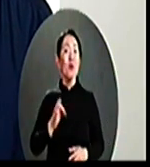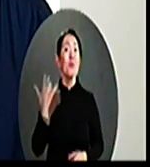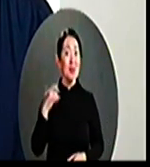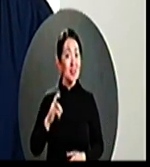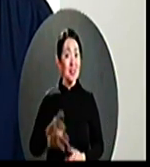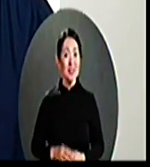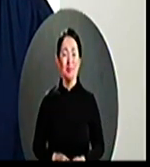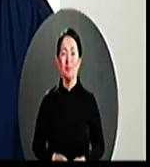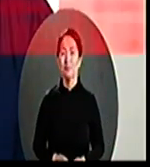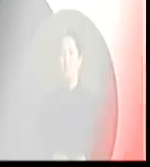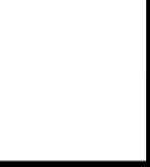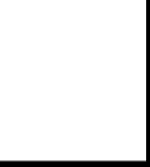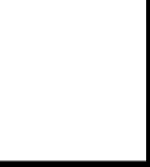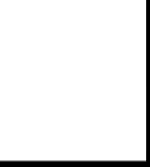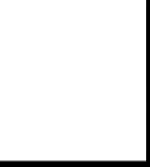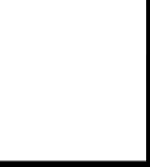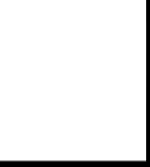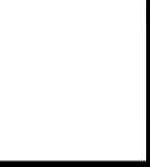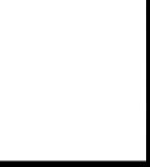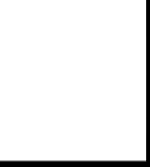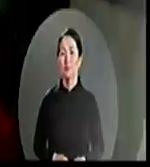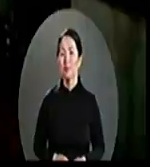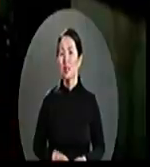шийдвэрийг бол авч байгаагүй.